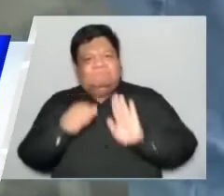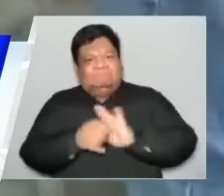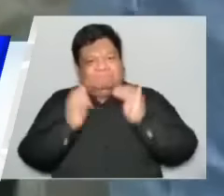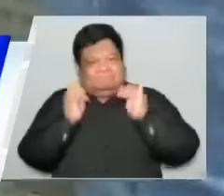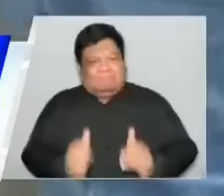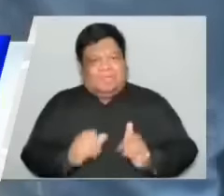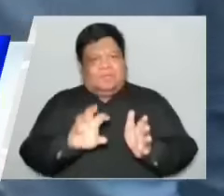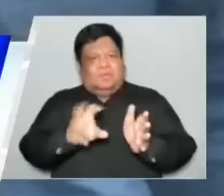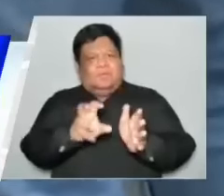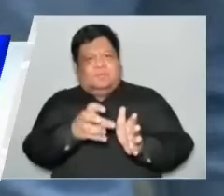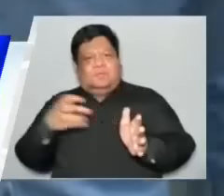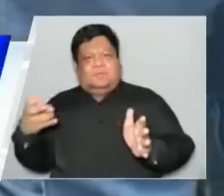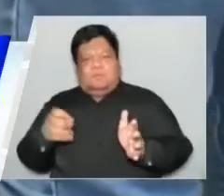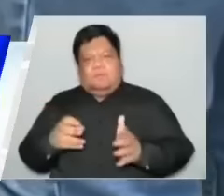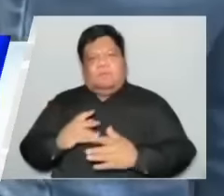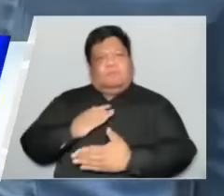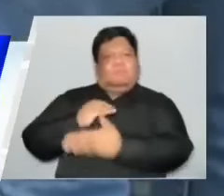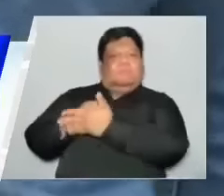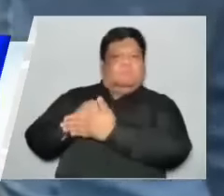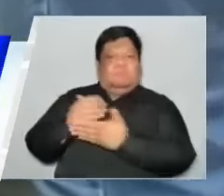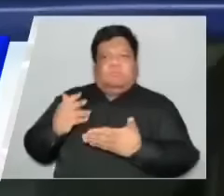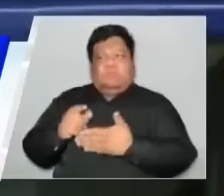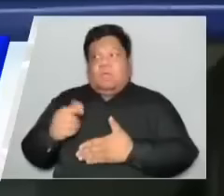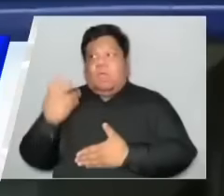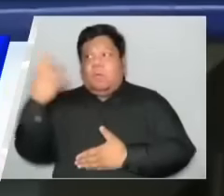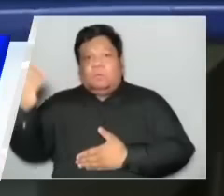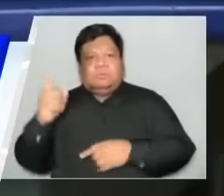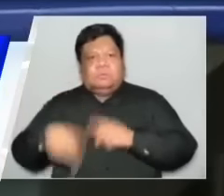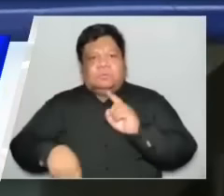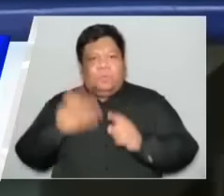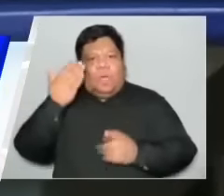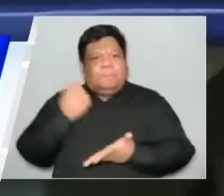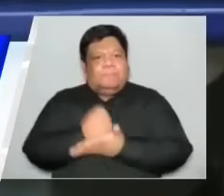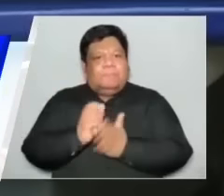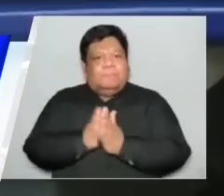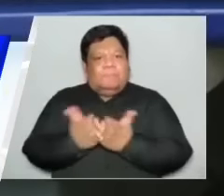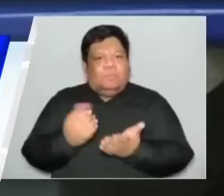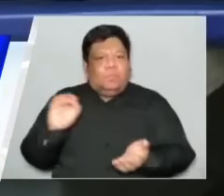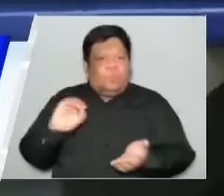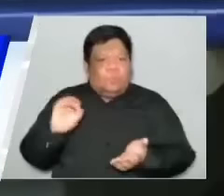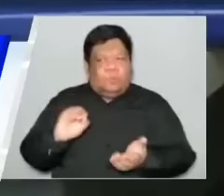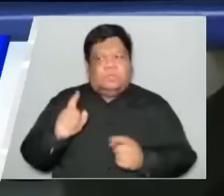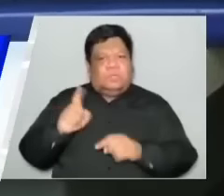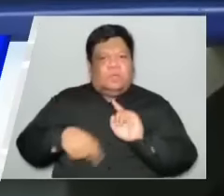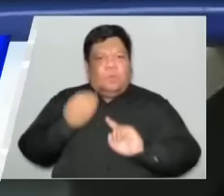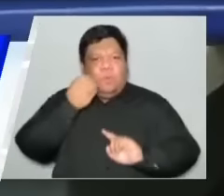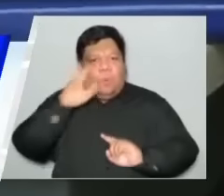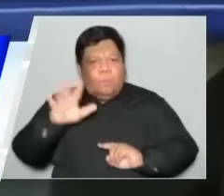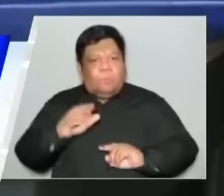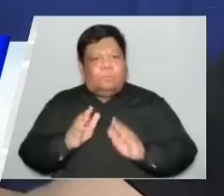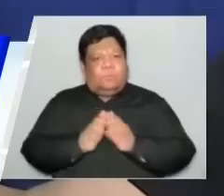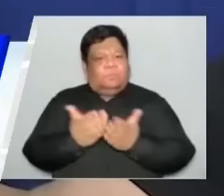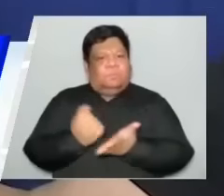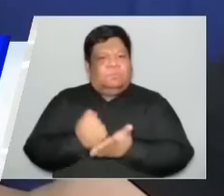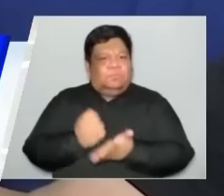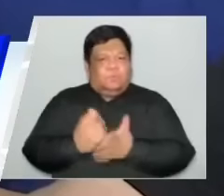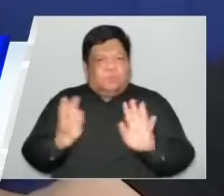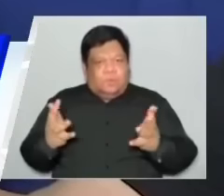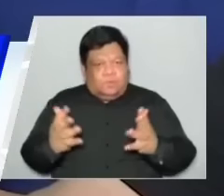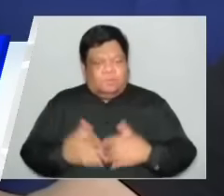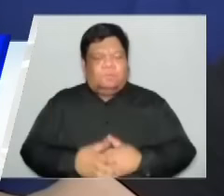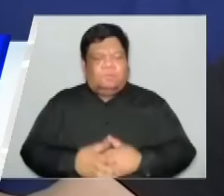sa kanila. Paano ka makakalabas kung wala kang passports? Paano ka makakauwi sa bayan mo o sa bansa mo kung wala kang passport? We are